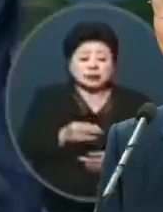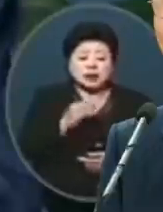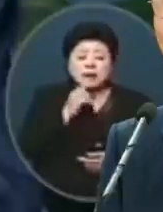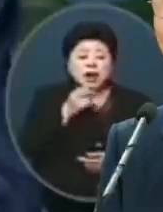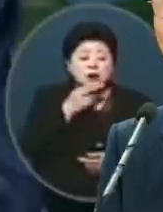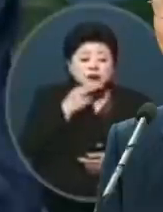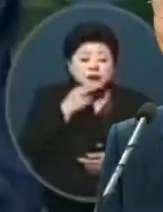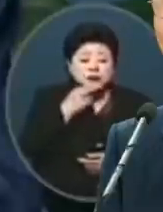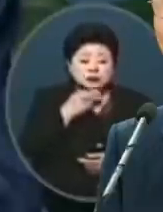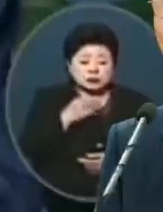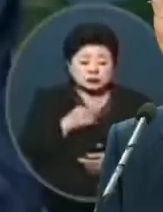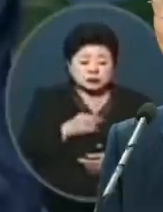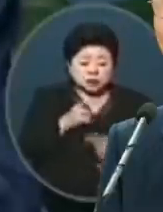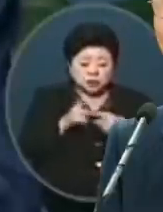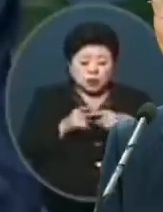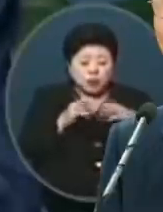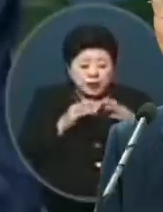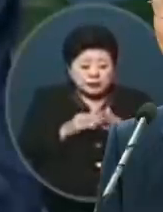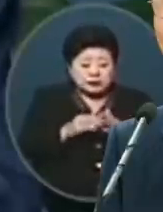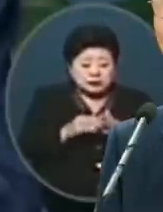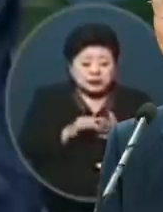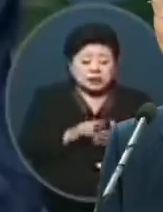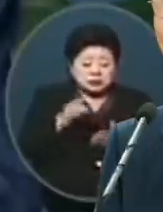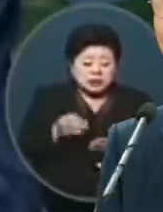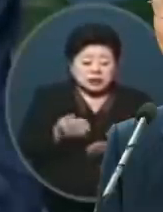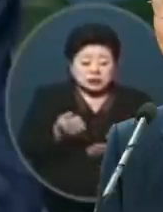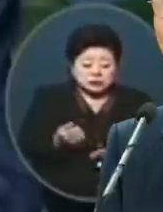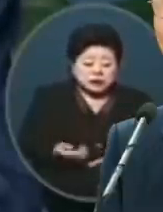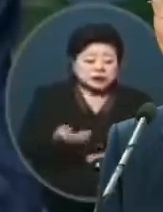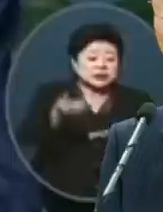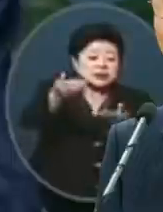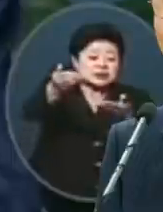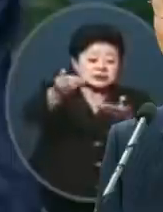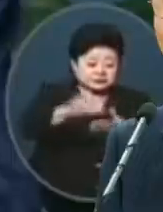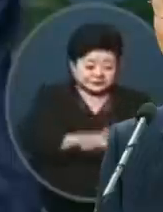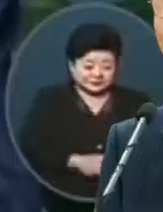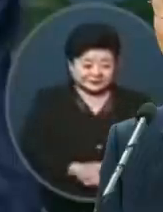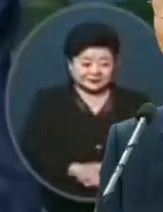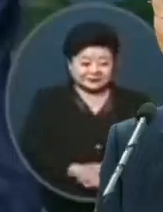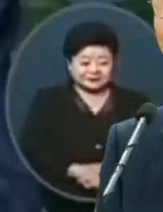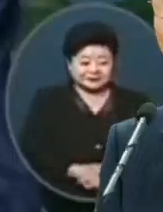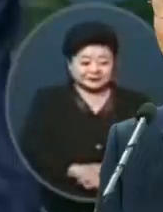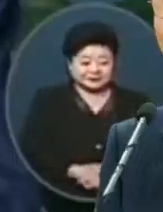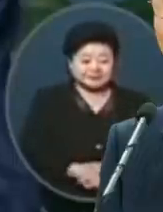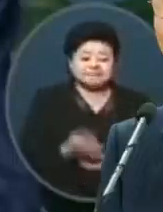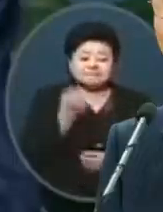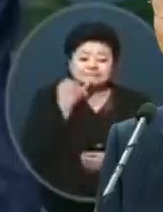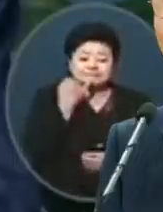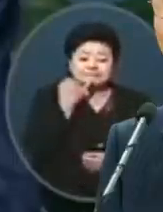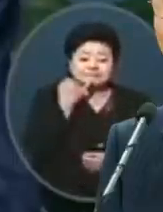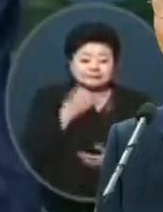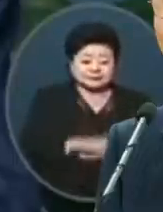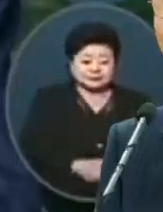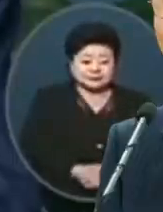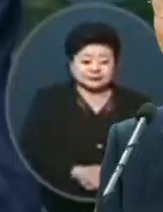우리 교회는 세금을 내었고 또 내어